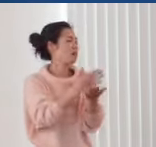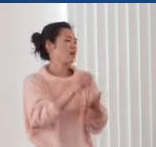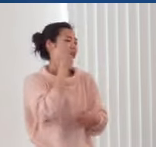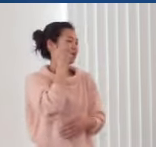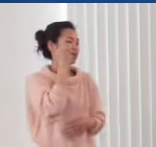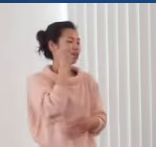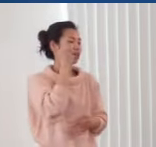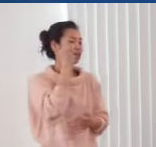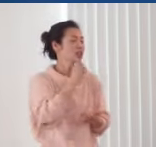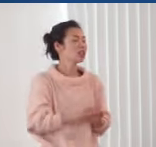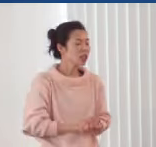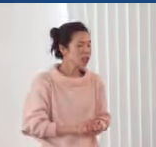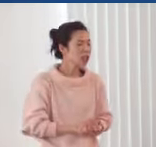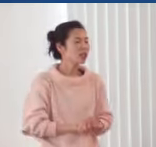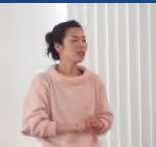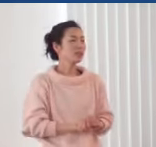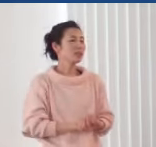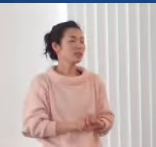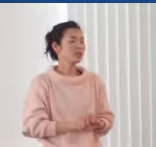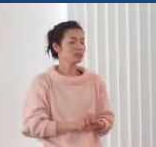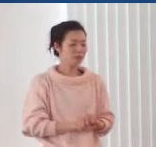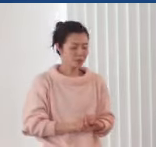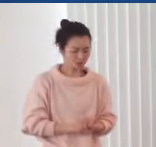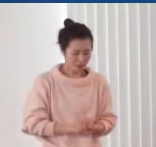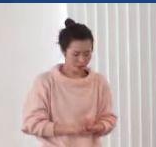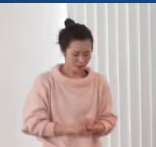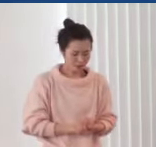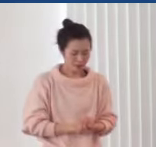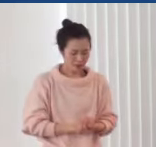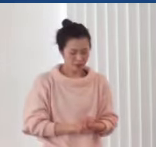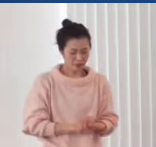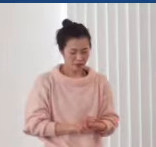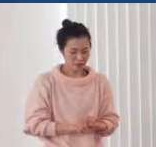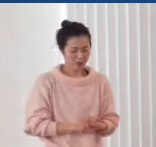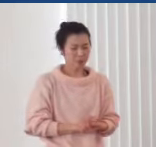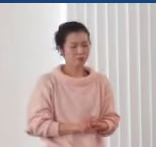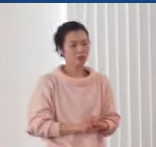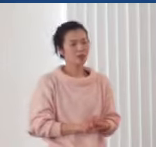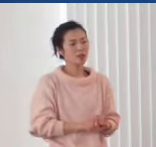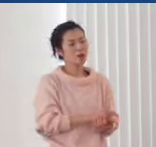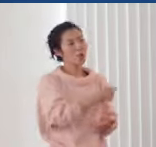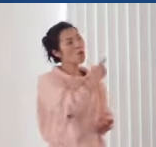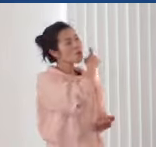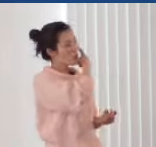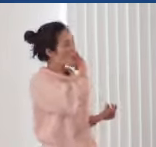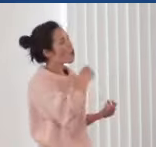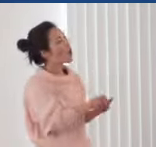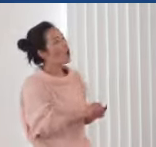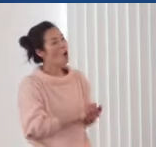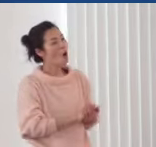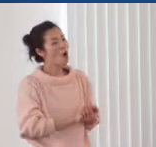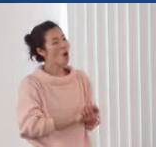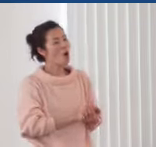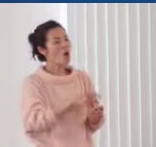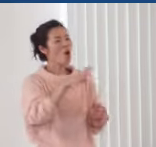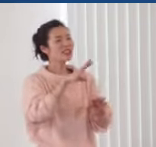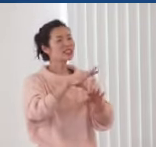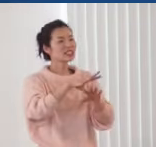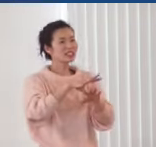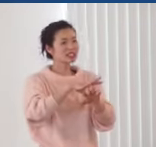聖句、特に後半はですね、私は読めば読むほどこのなんていうかジレンマというかね、矛盾を感じるん